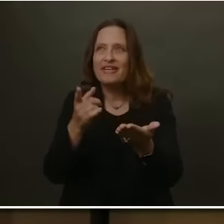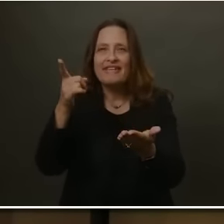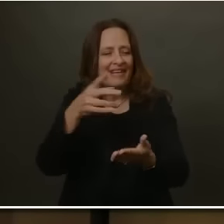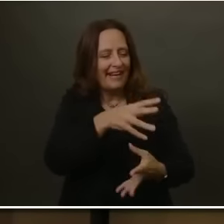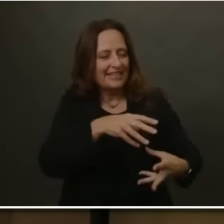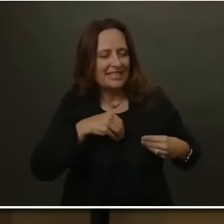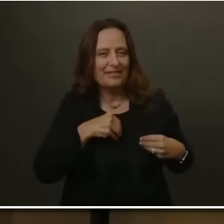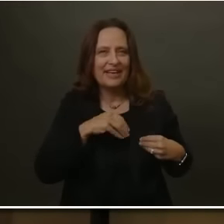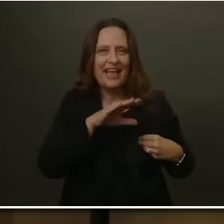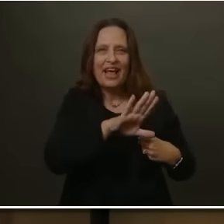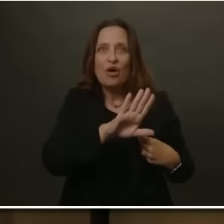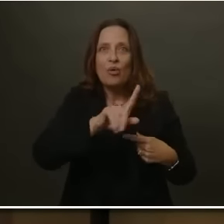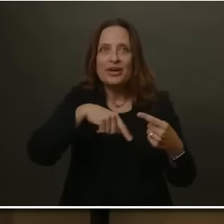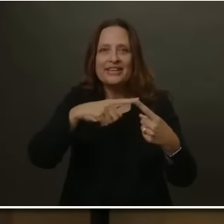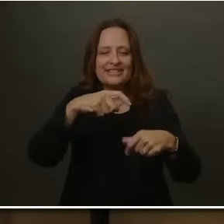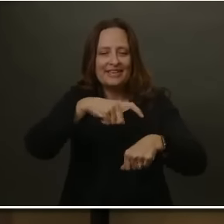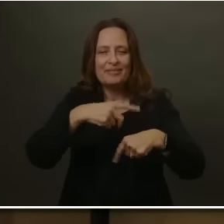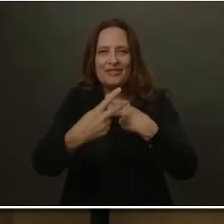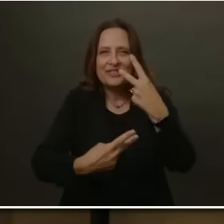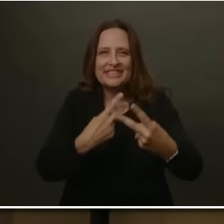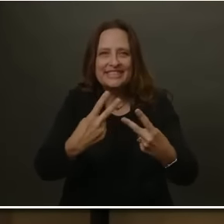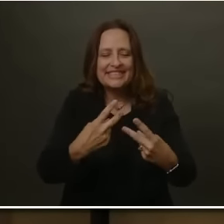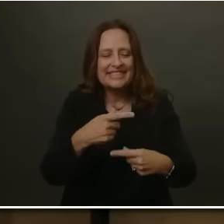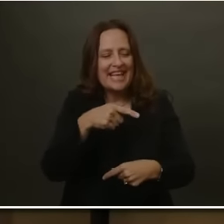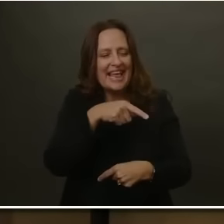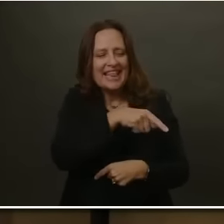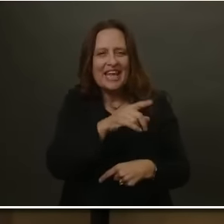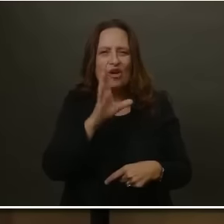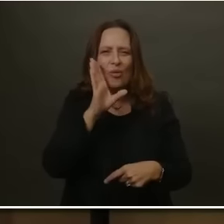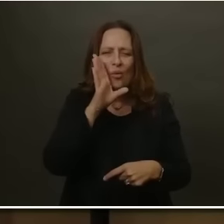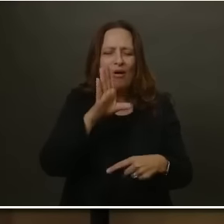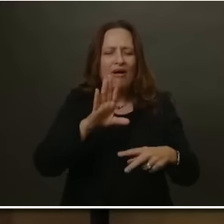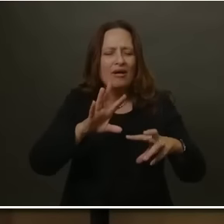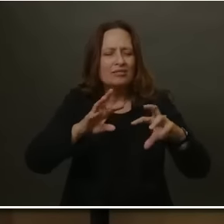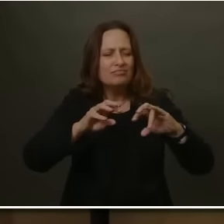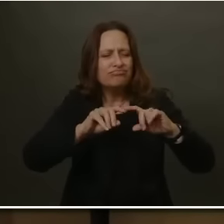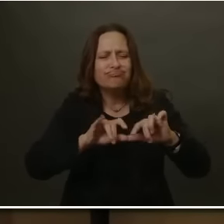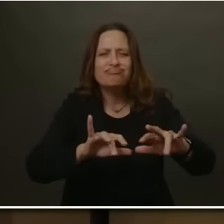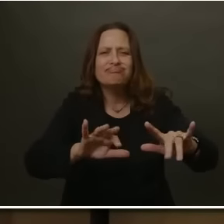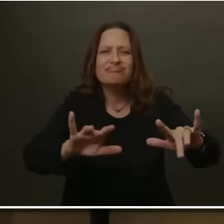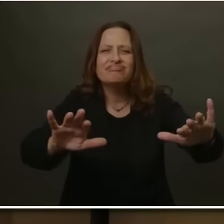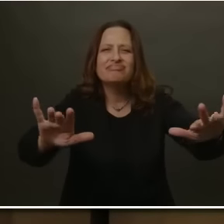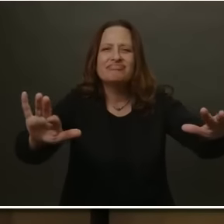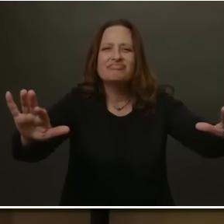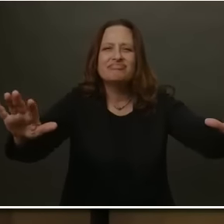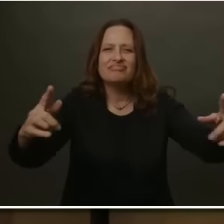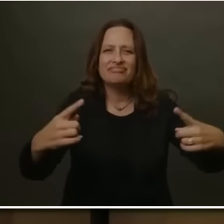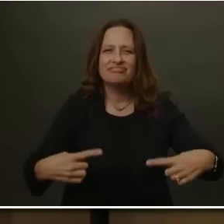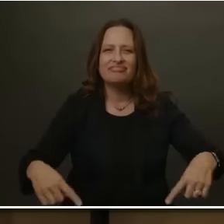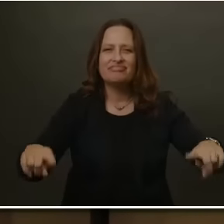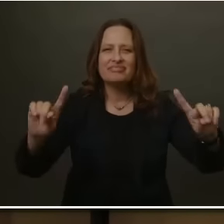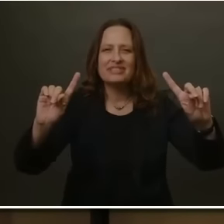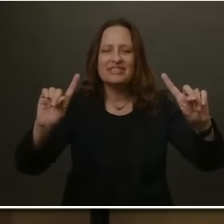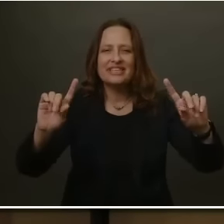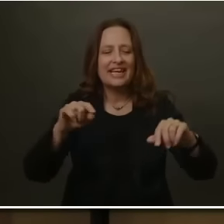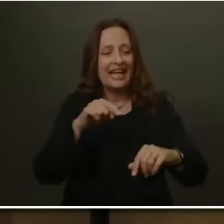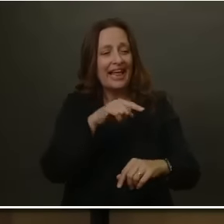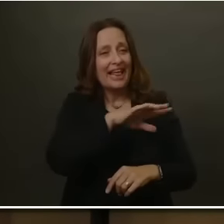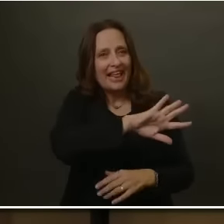eitu, Nui ua naipa wiu tā uri dusu muinganka. Tango yunga